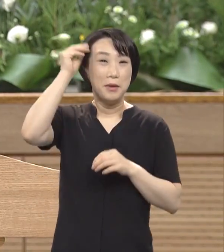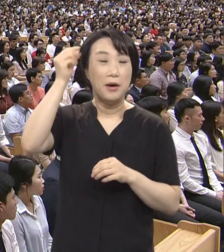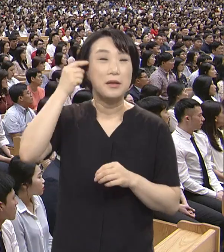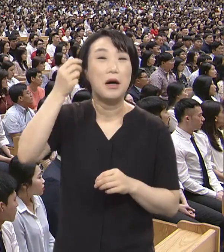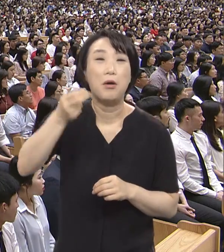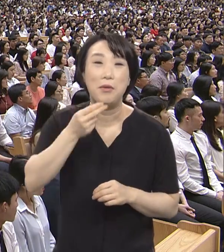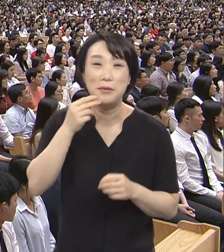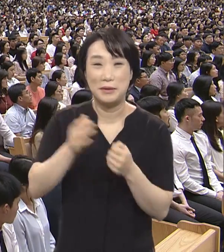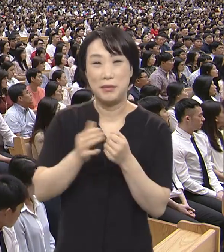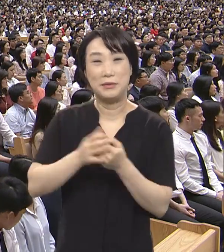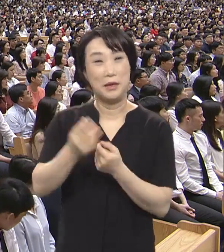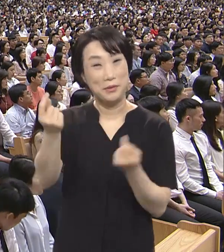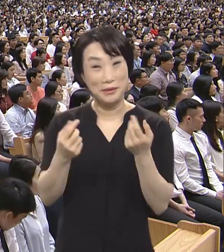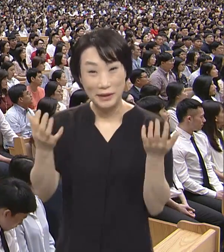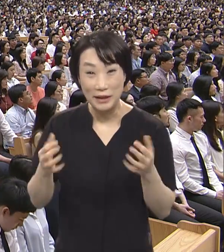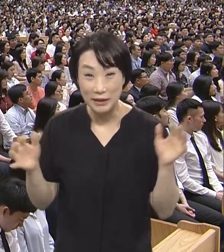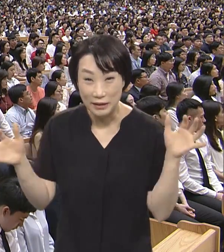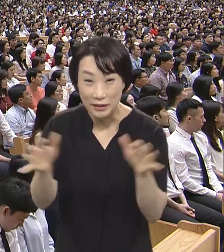그렇지.